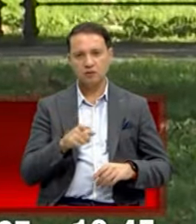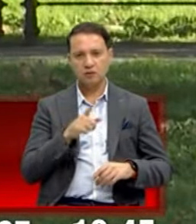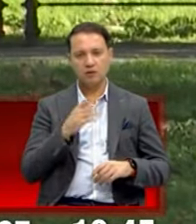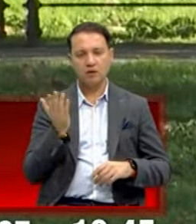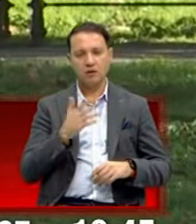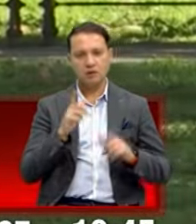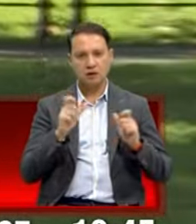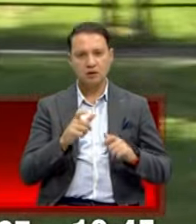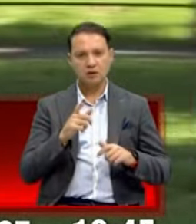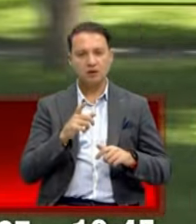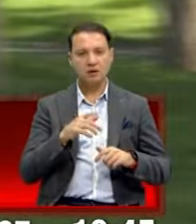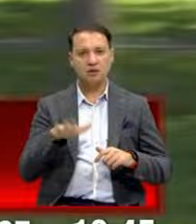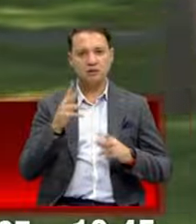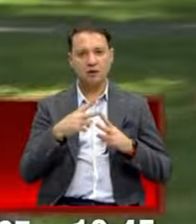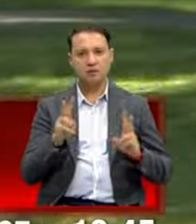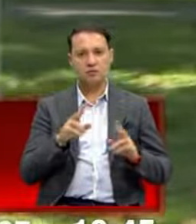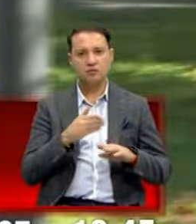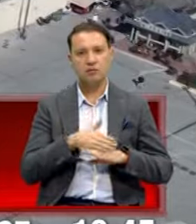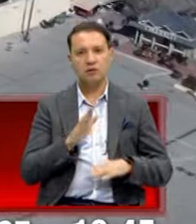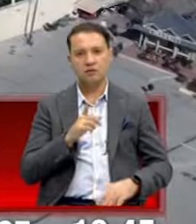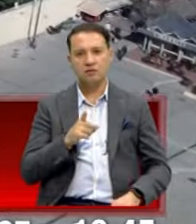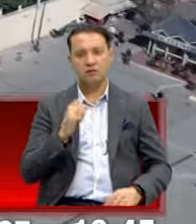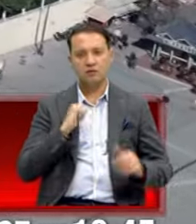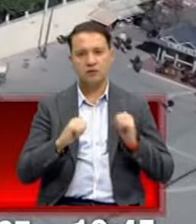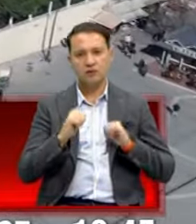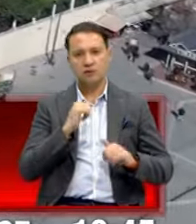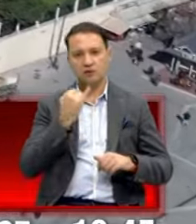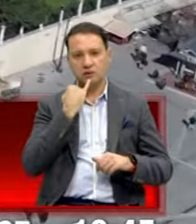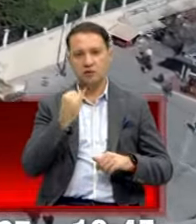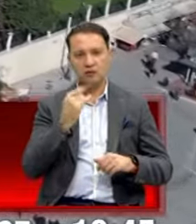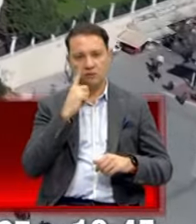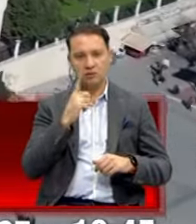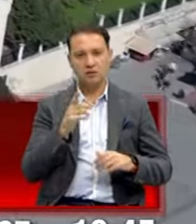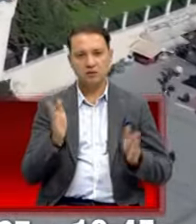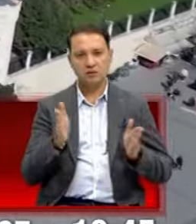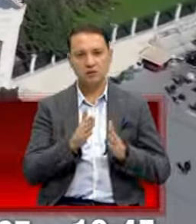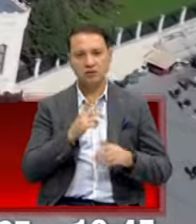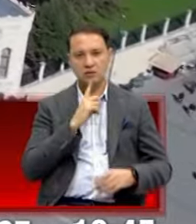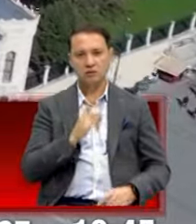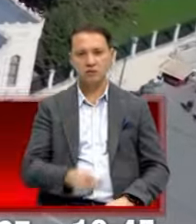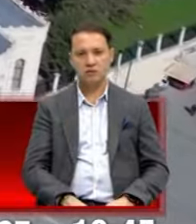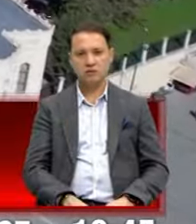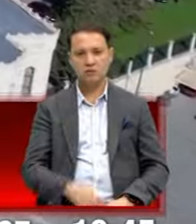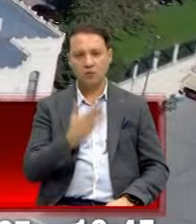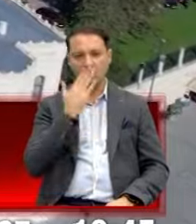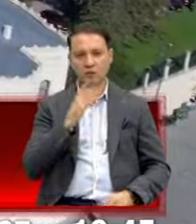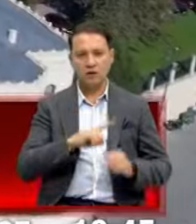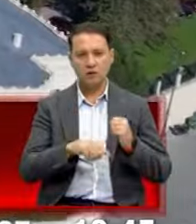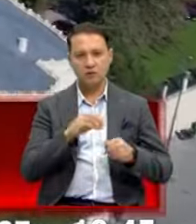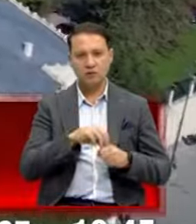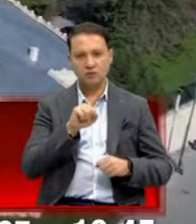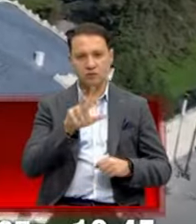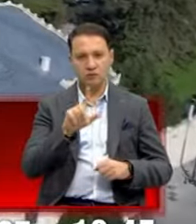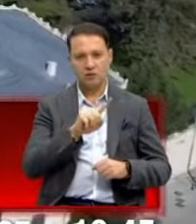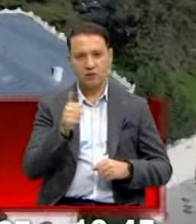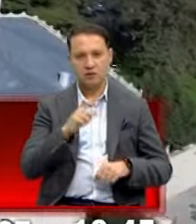Öyle her yerinde her zaman herkese açılması doğru değil. Üniversite ziyaret kapsamının daraltıldığını da duyurdu. Kampüsün hafta içi 13